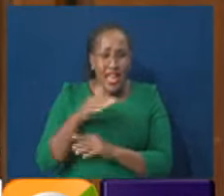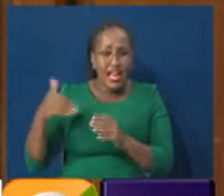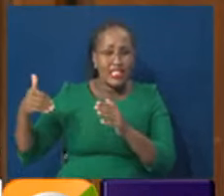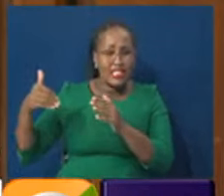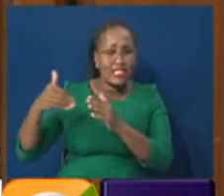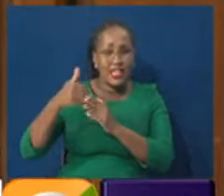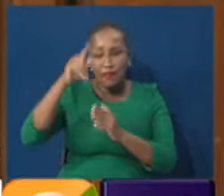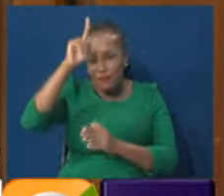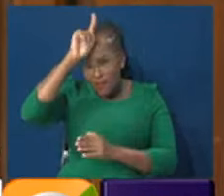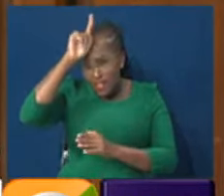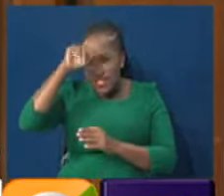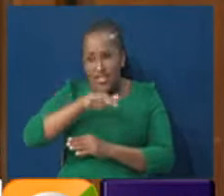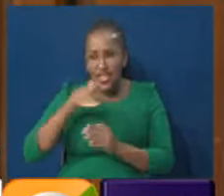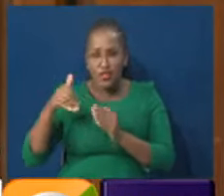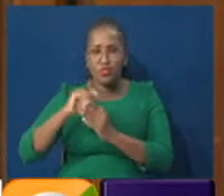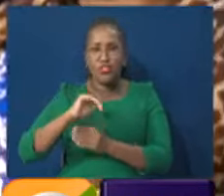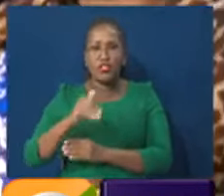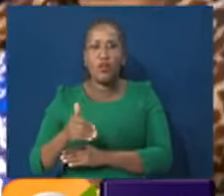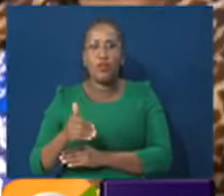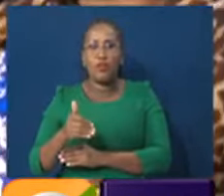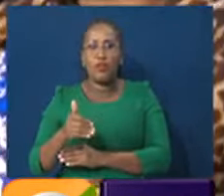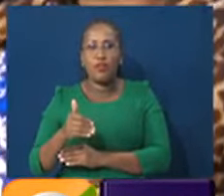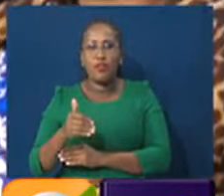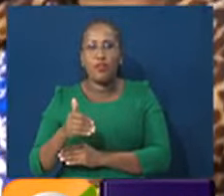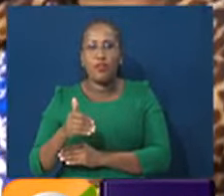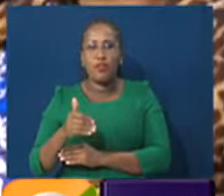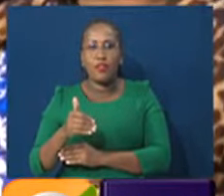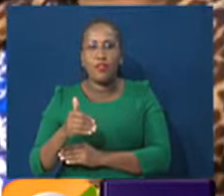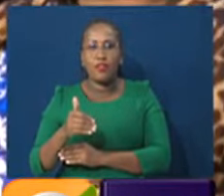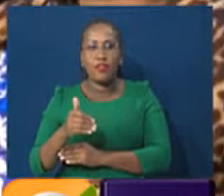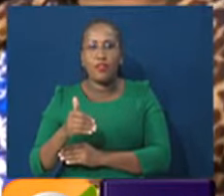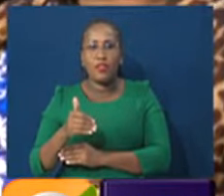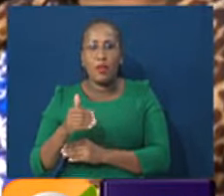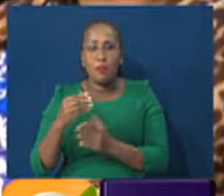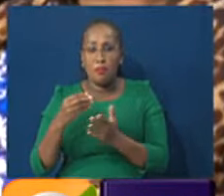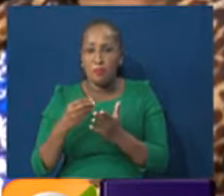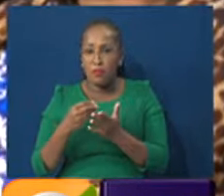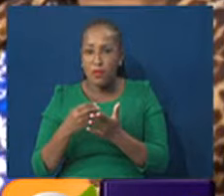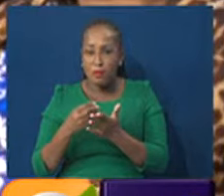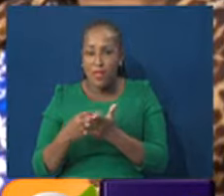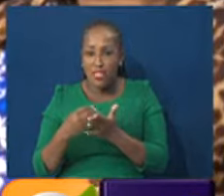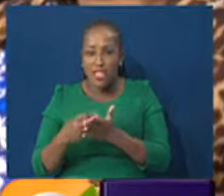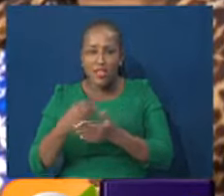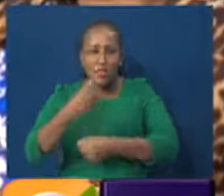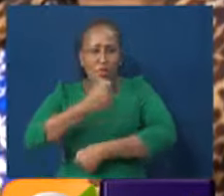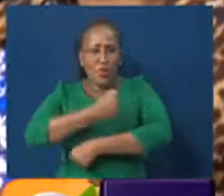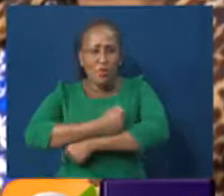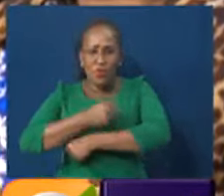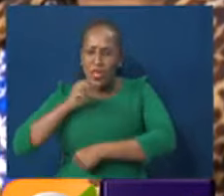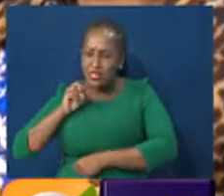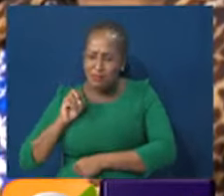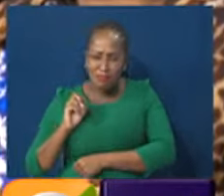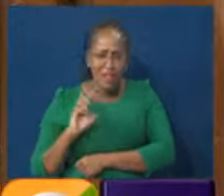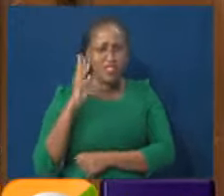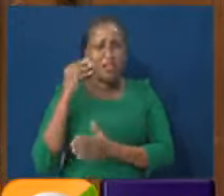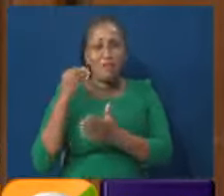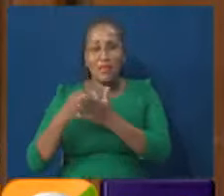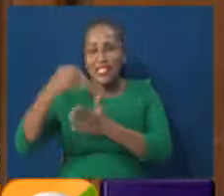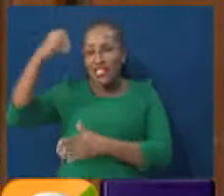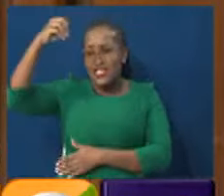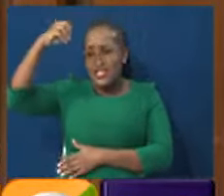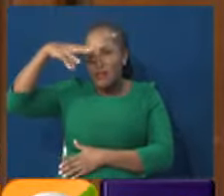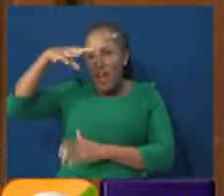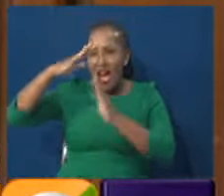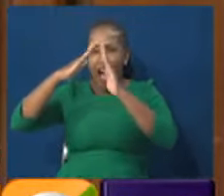mijini. Watu wana mashida ya kubeba school fees, ni iko ghali, stima vile umesema, manyumba ya